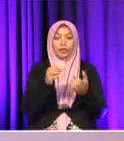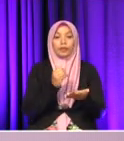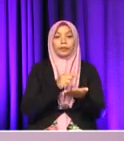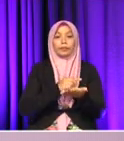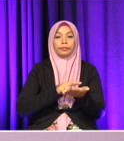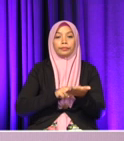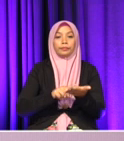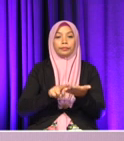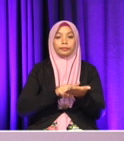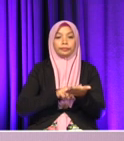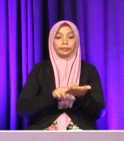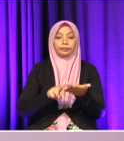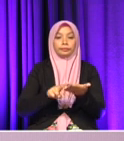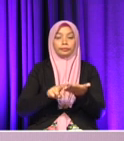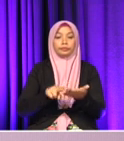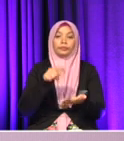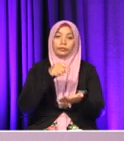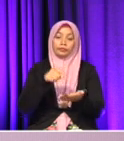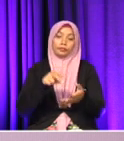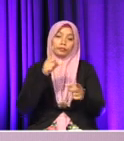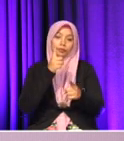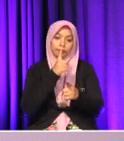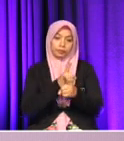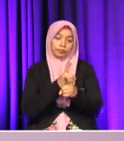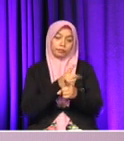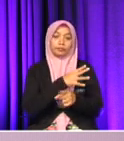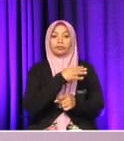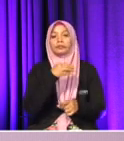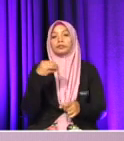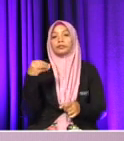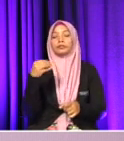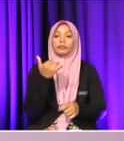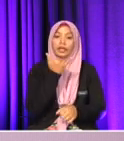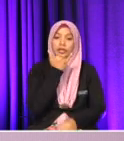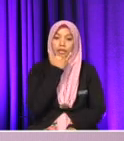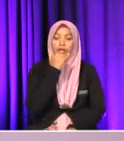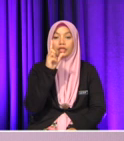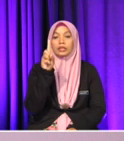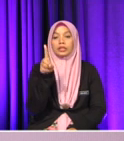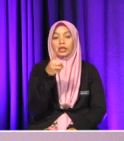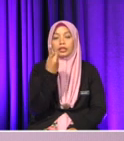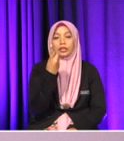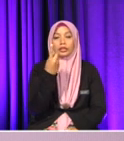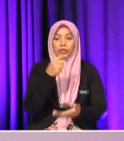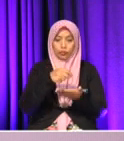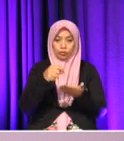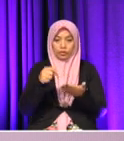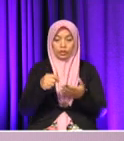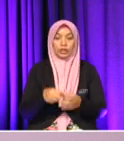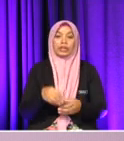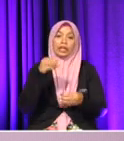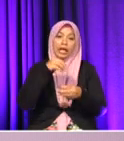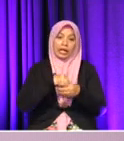Tuliskan betul bagi pernyataan yang benar dan salah bagi pernyataan yang tidak tepat pada ruang jawaban pernyataan